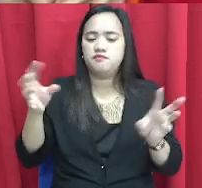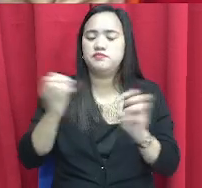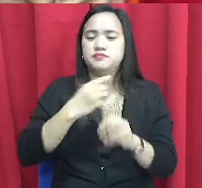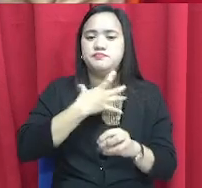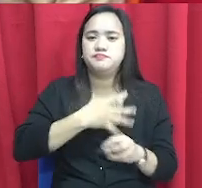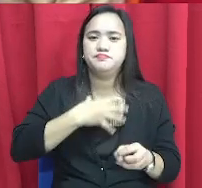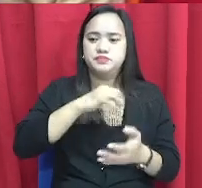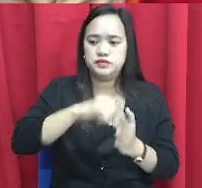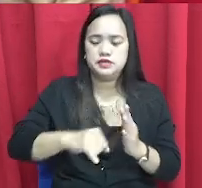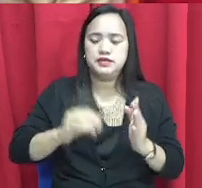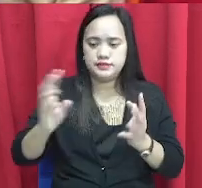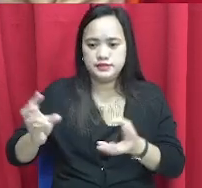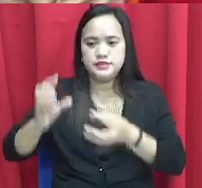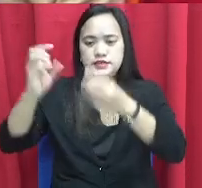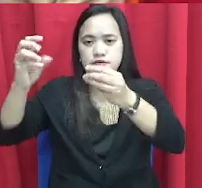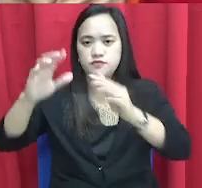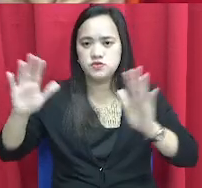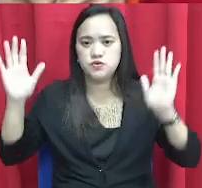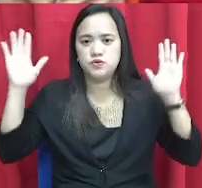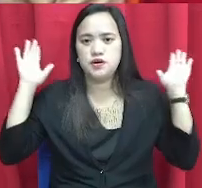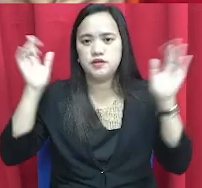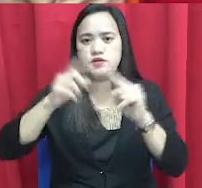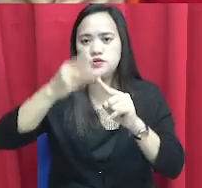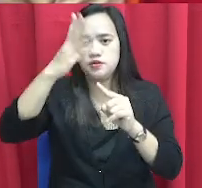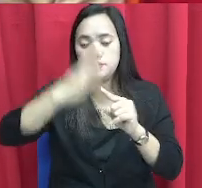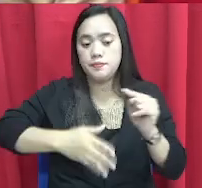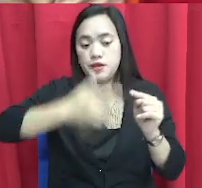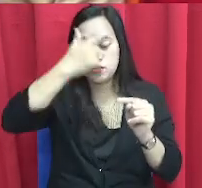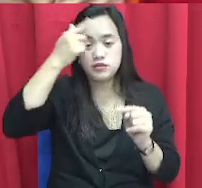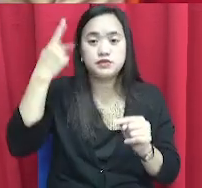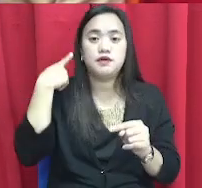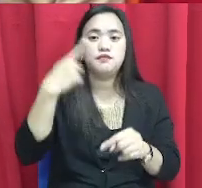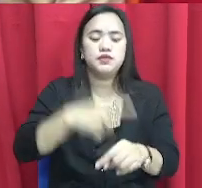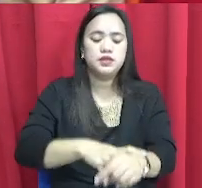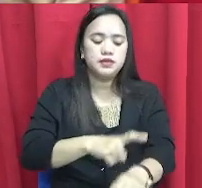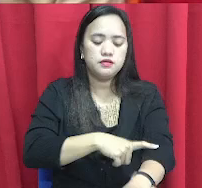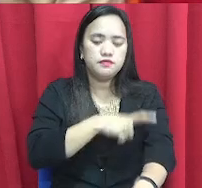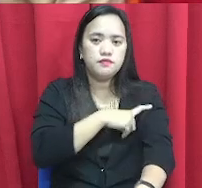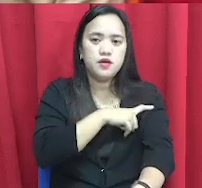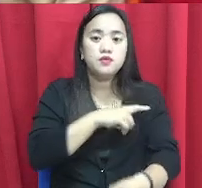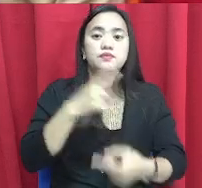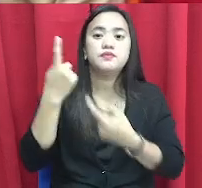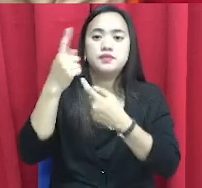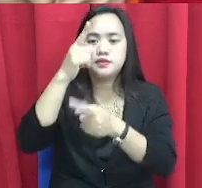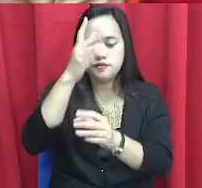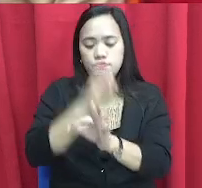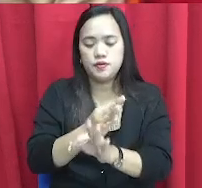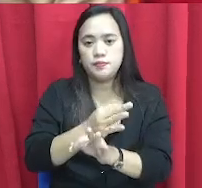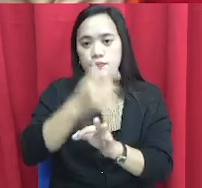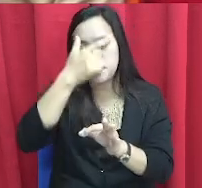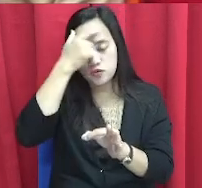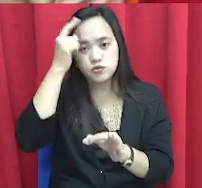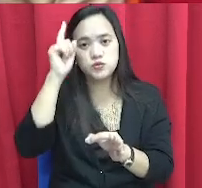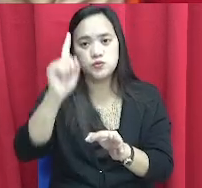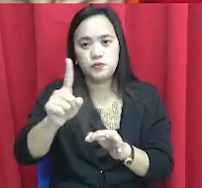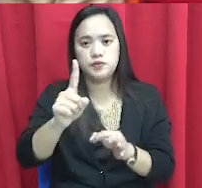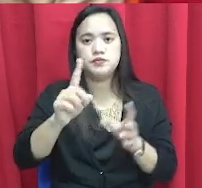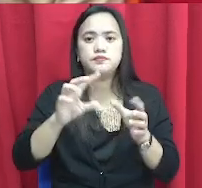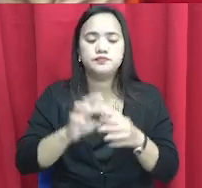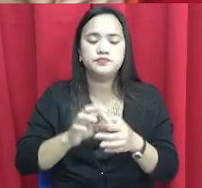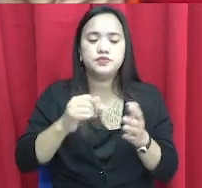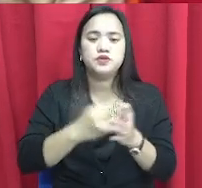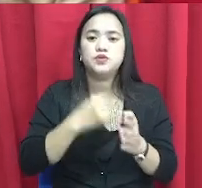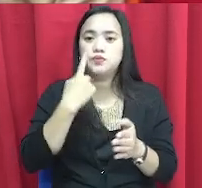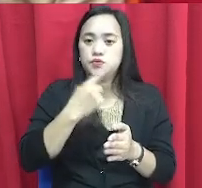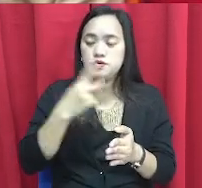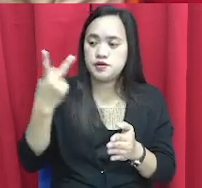bahala Bakit na-develop na ang kanyang pananampalataya sa Diyos na naging dahilan kung bakit Isa siya isa siya mga kapatid sa nakapag